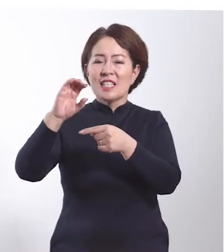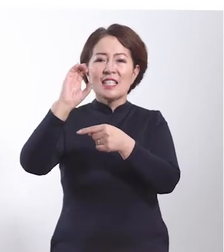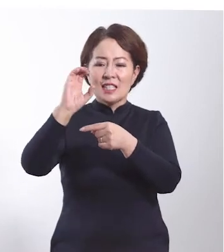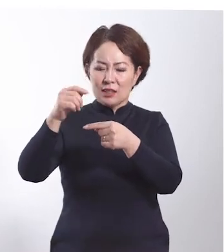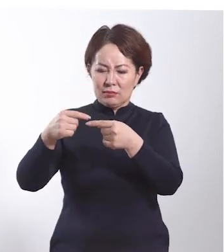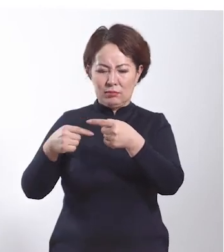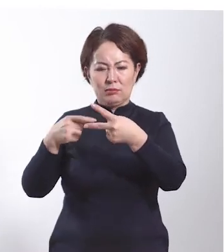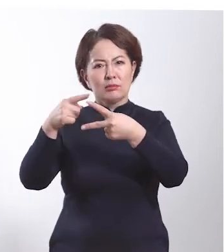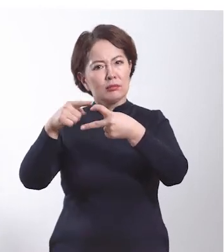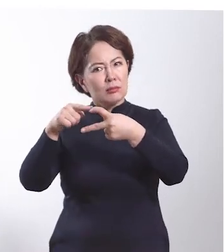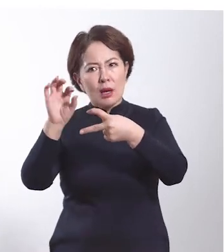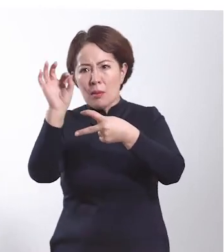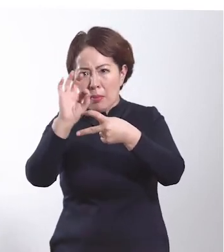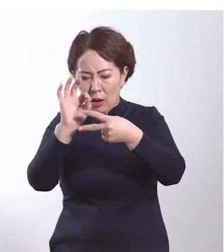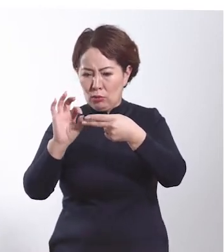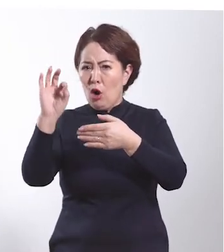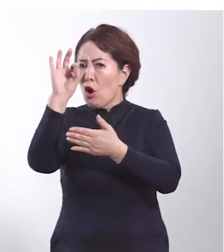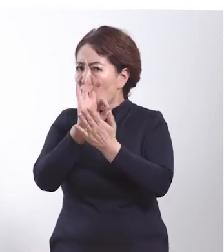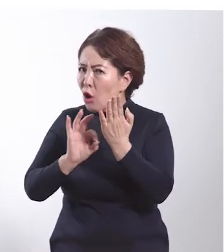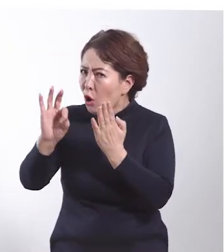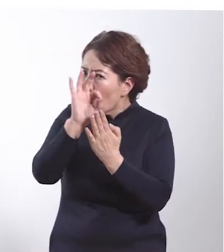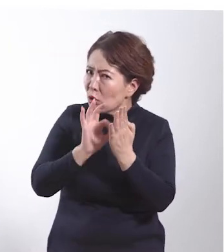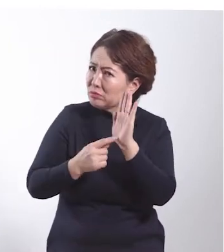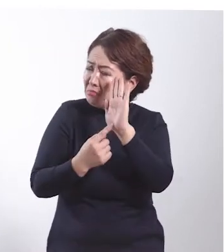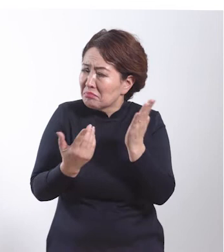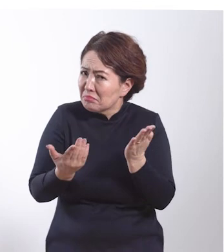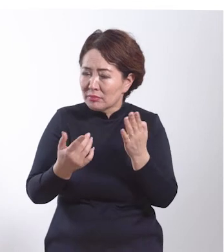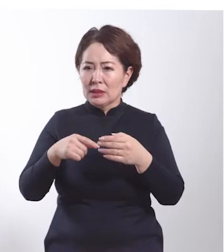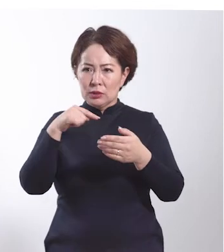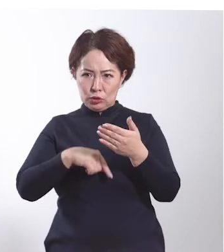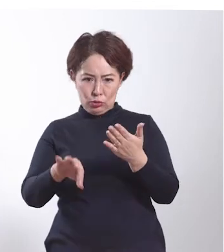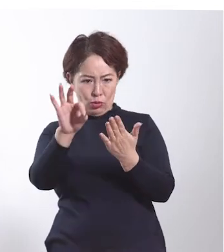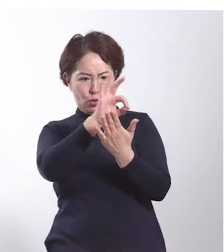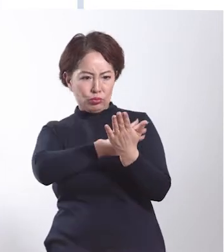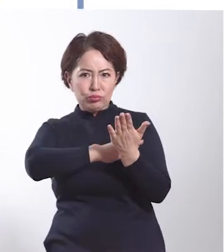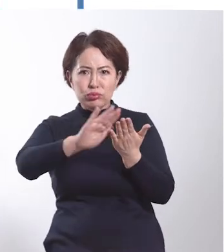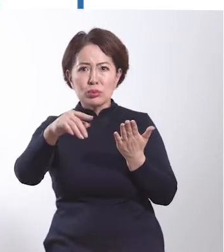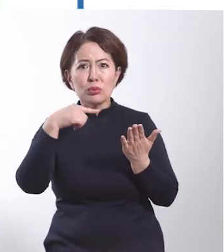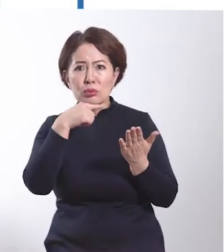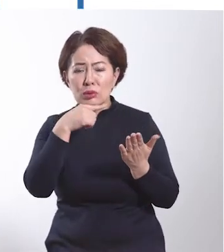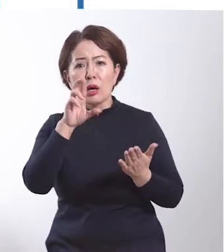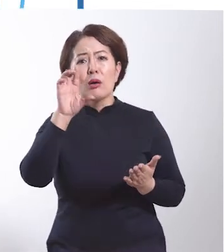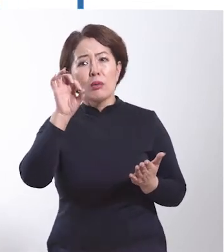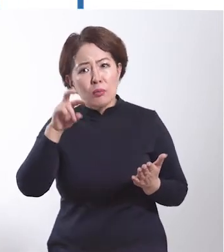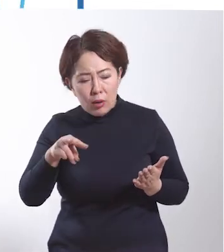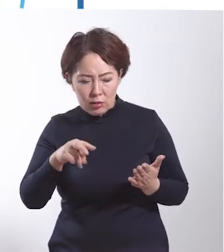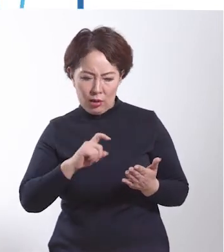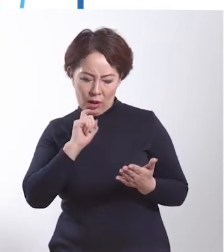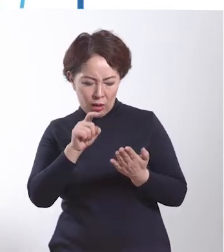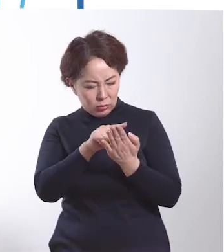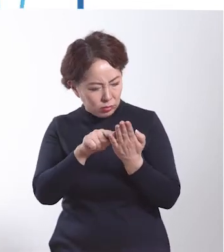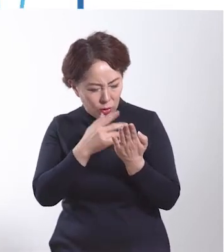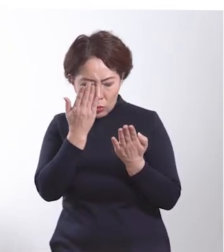C тэмдэглэгээний хажууд зураас байхгүй, эсвэл бүр ямар ч зураас үүсээгүй, эсвэл талбай нь нийтдээ